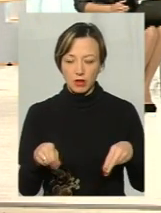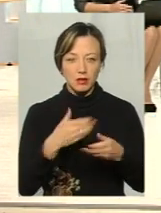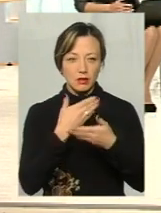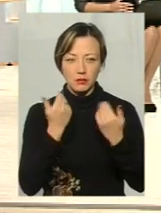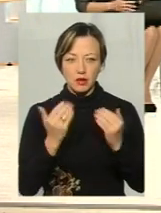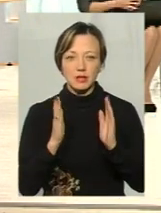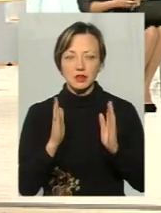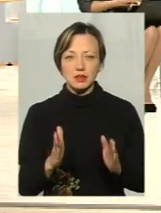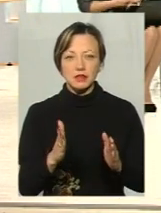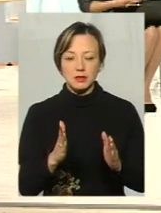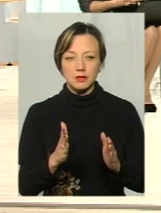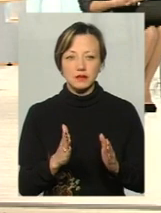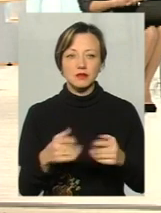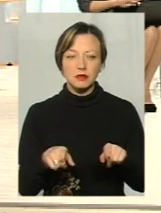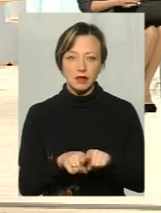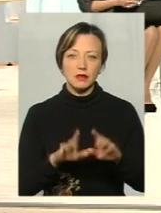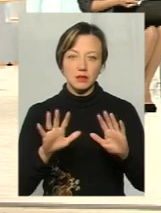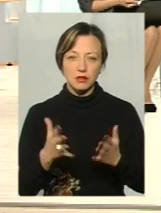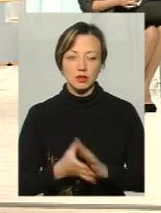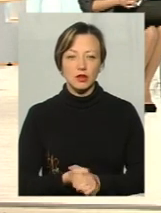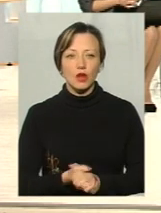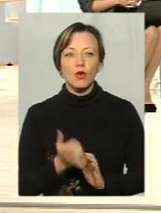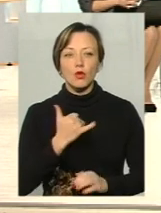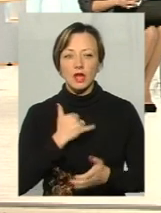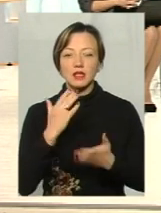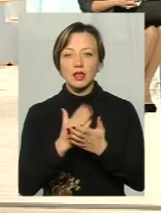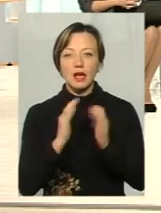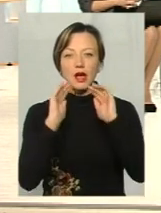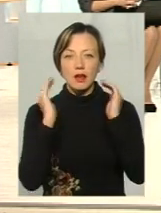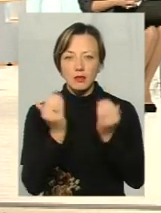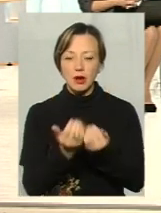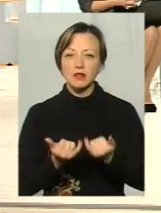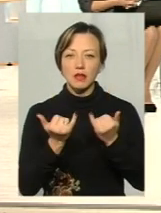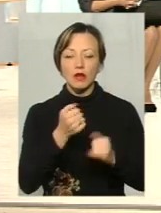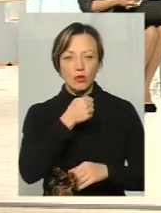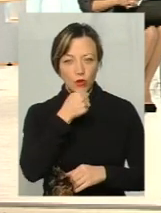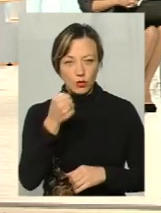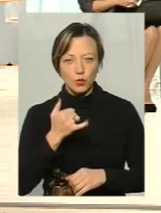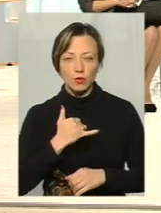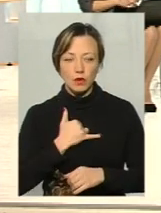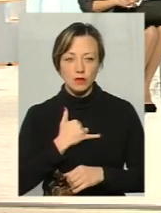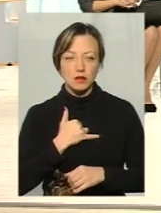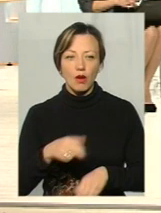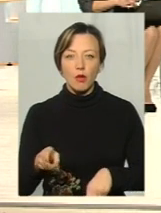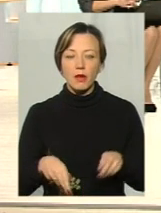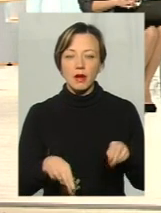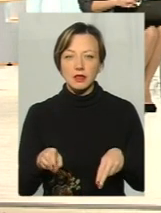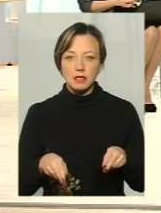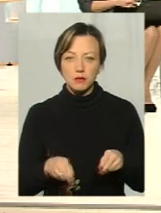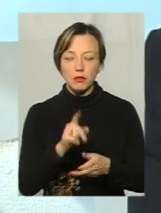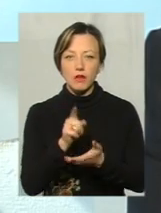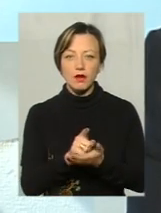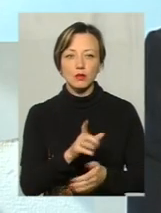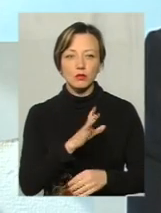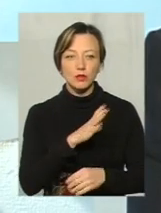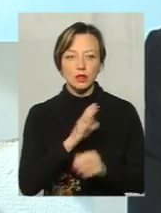так, історично сложилось. Так, у нас є реанімація, але реанімація для дорослих. У нас в операційній повинен